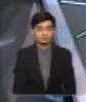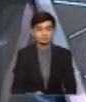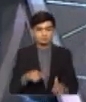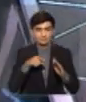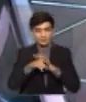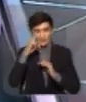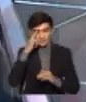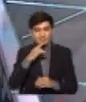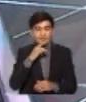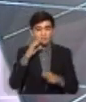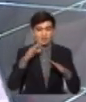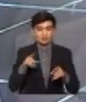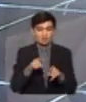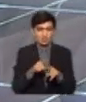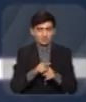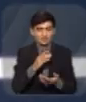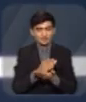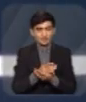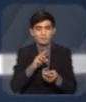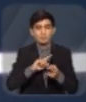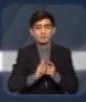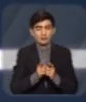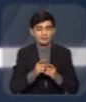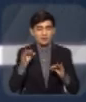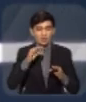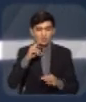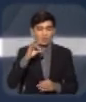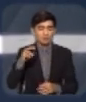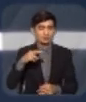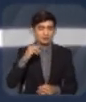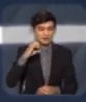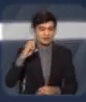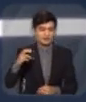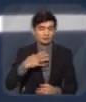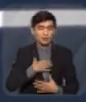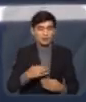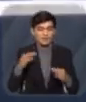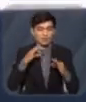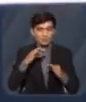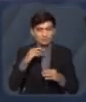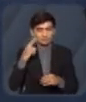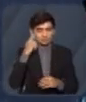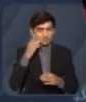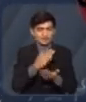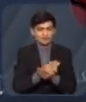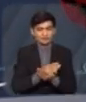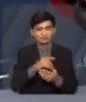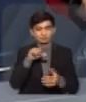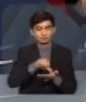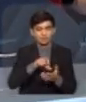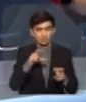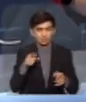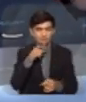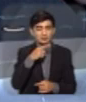Угрозу для казахстанцев представляют некоторые поправки в Кодекс о здоровье, считают активисты общественного фонда «Кургал-HR».